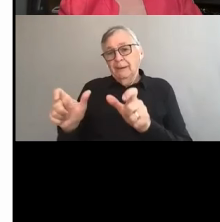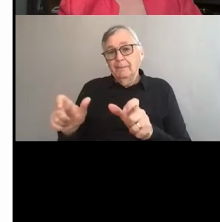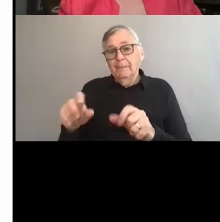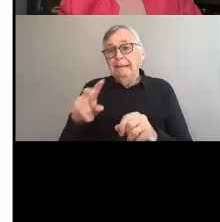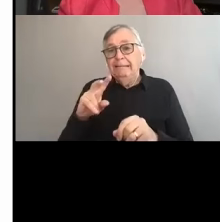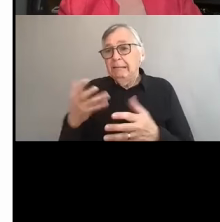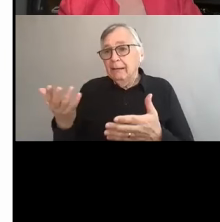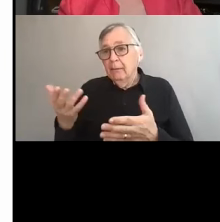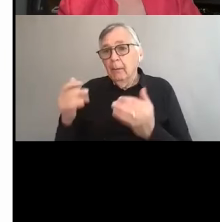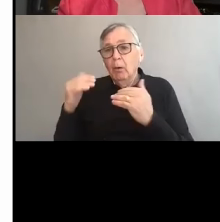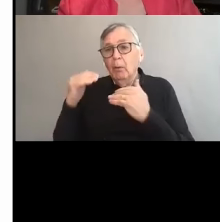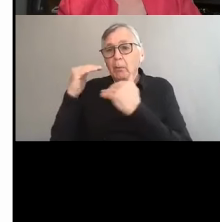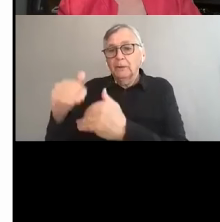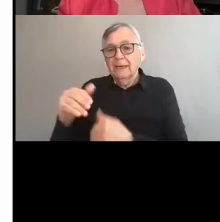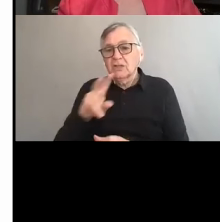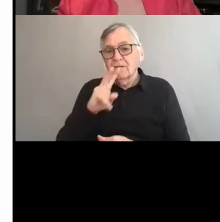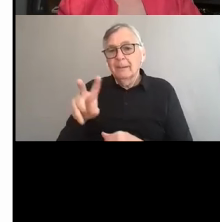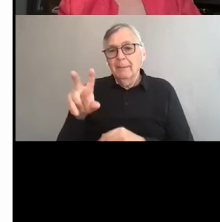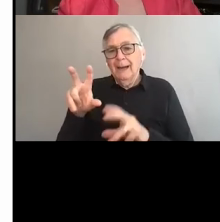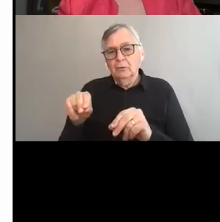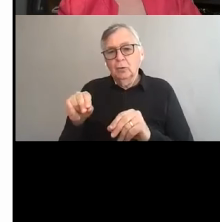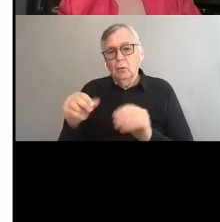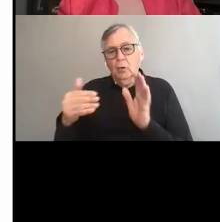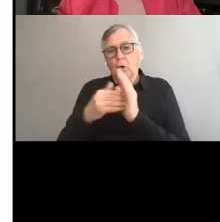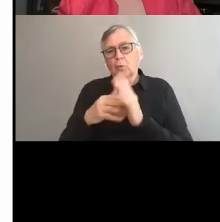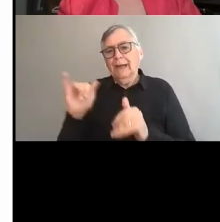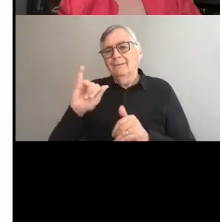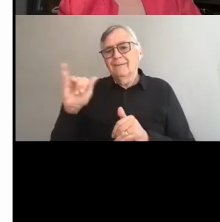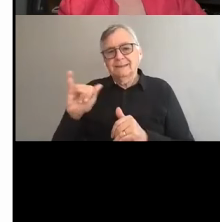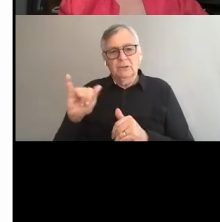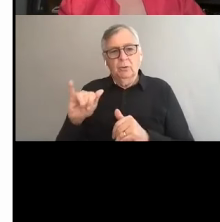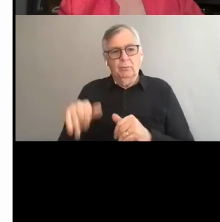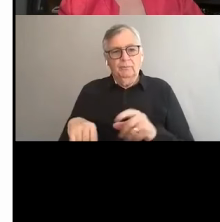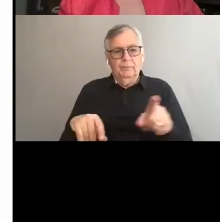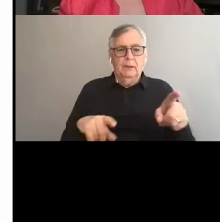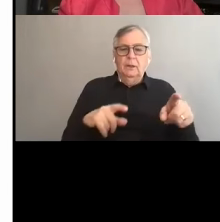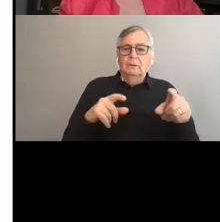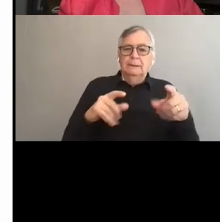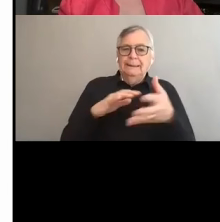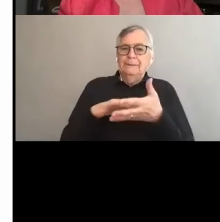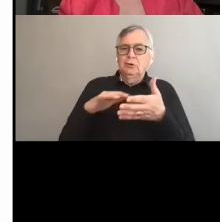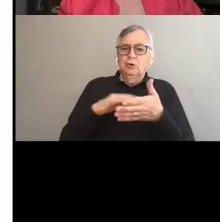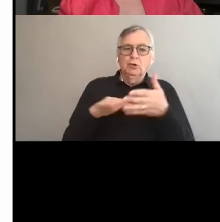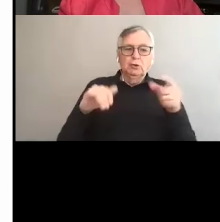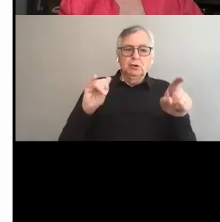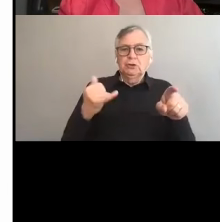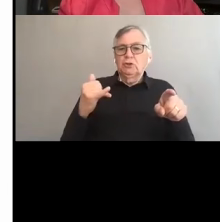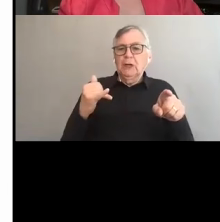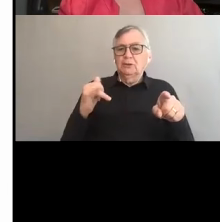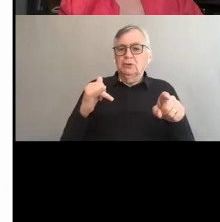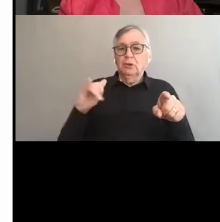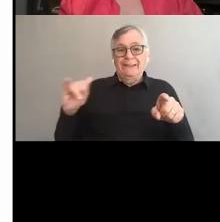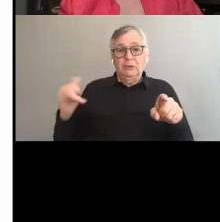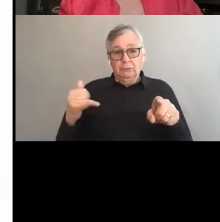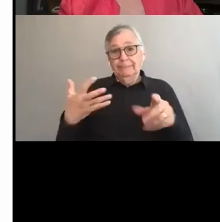ça ne protège pas vraiment contre l'infection. Et ici, ce sont les données du vaccin de Johnson qui montrent qu'il a